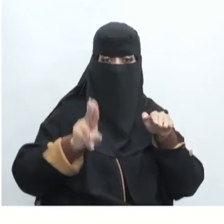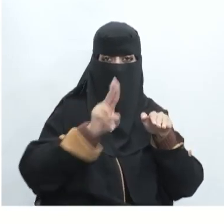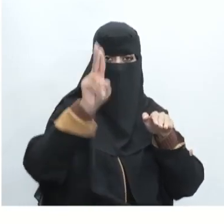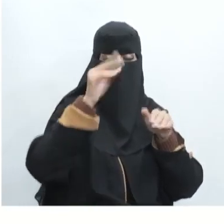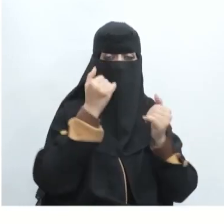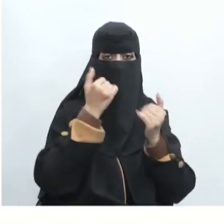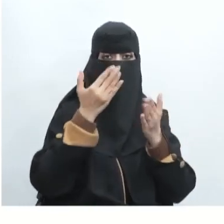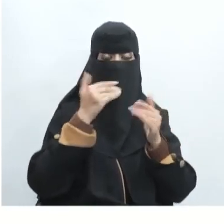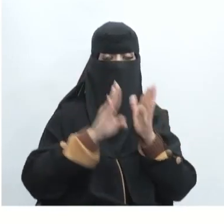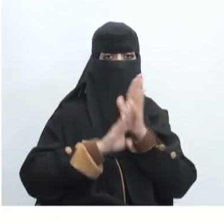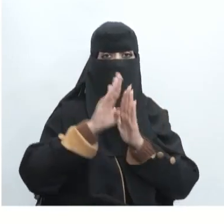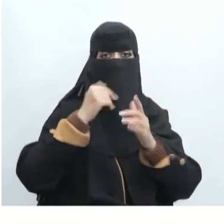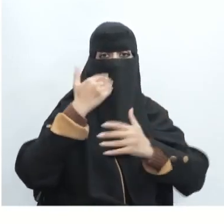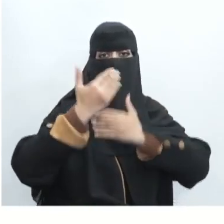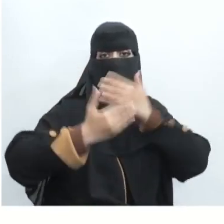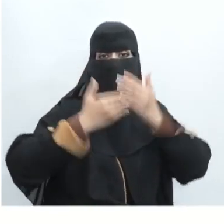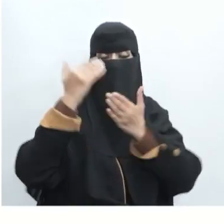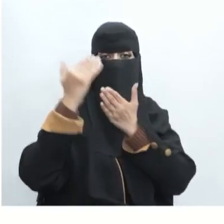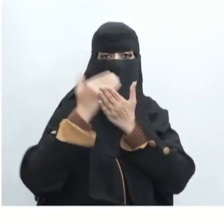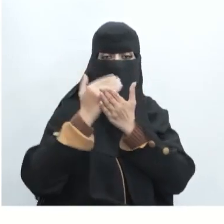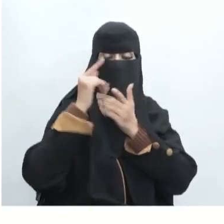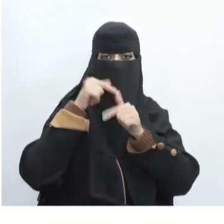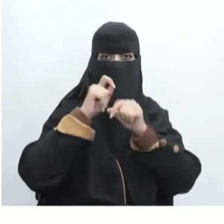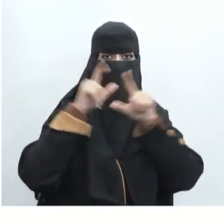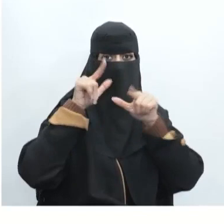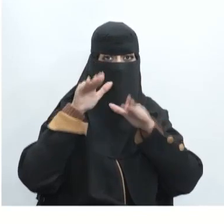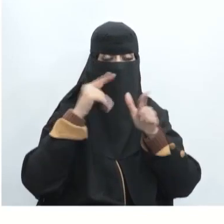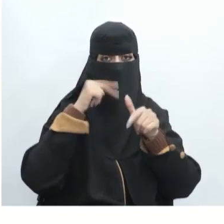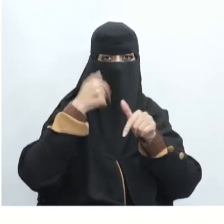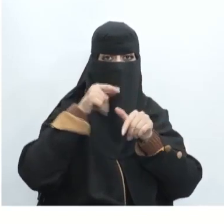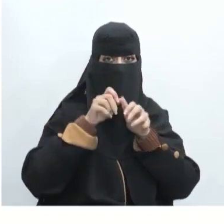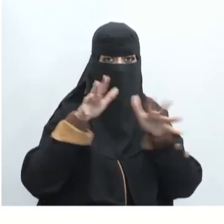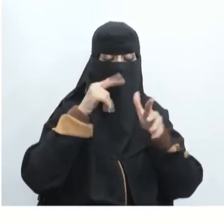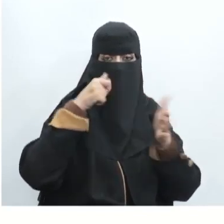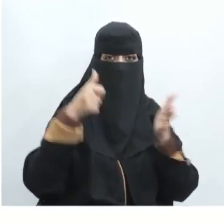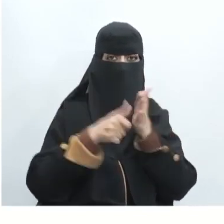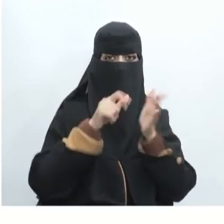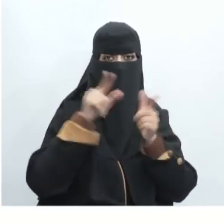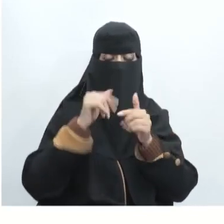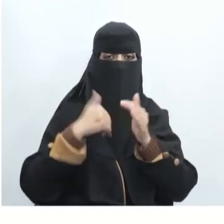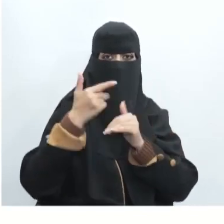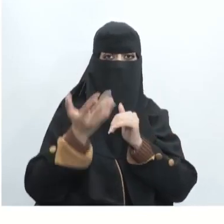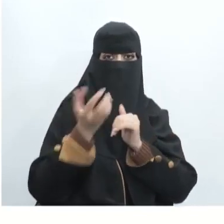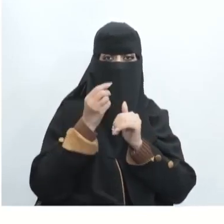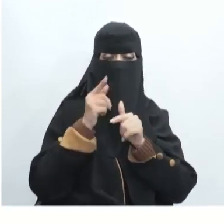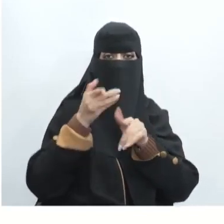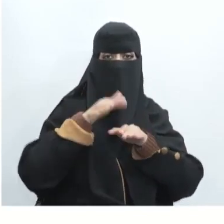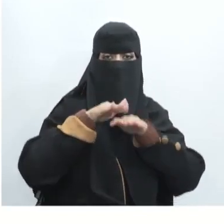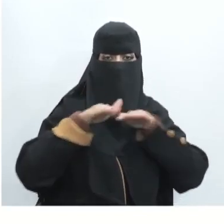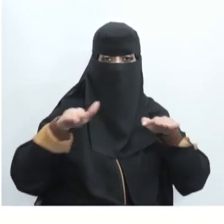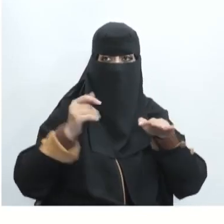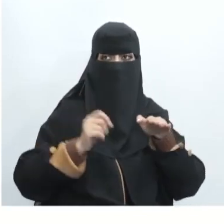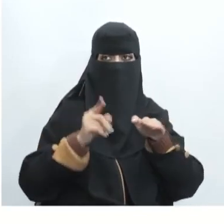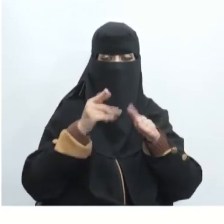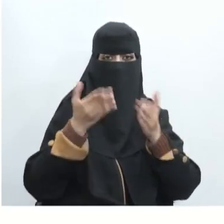هناك حركه اقتصاديه واضحه فانتشار الاميه ينتج عنها ركود